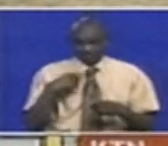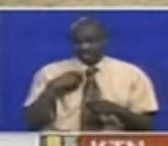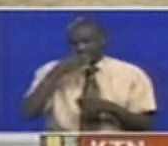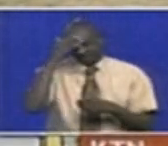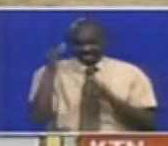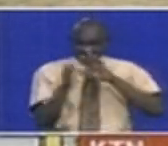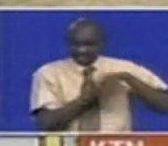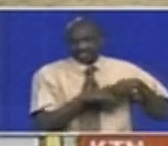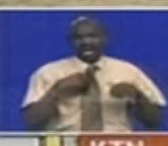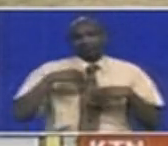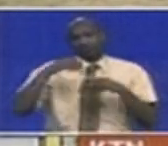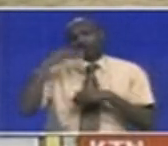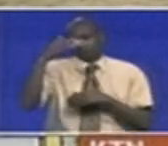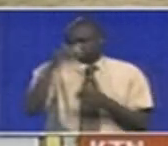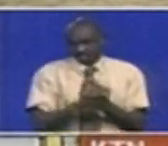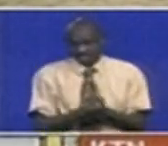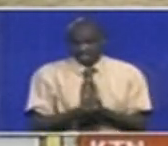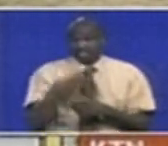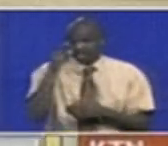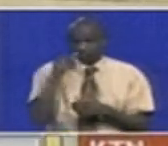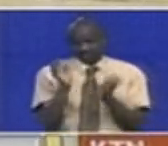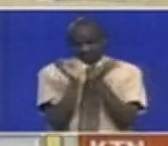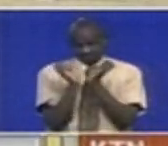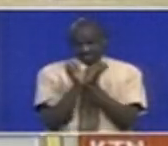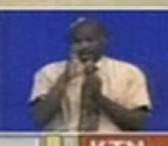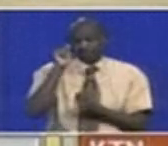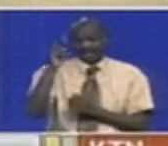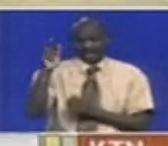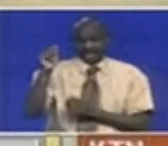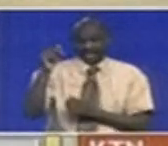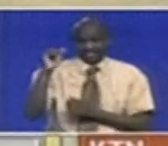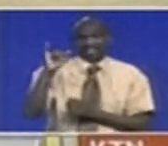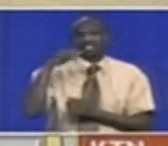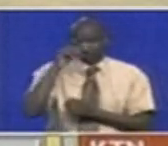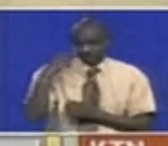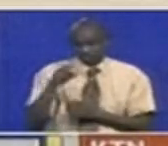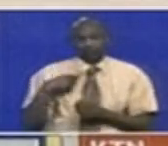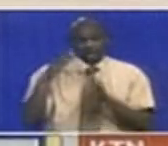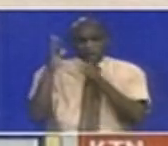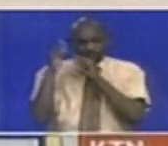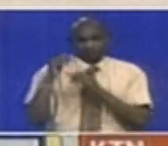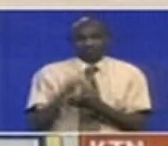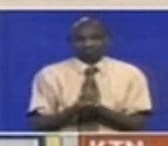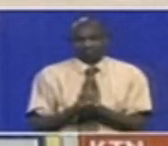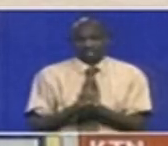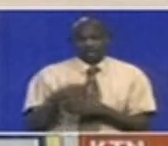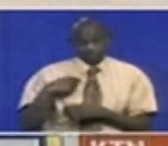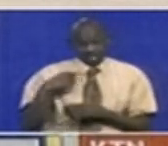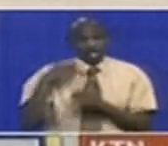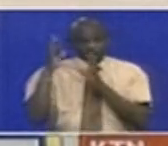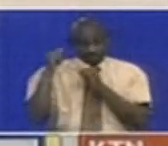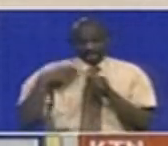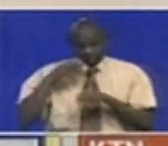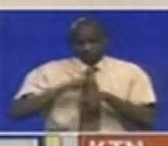Bandari itaikaribisha Thika United katika uga wao wa Mbaraki siku ya Jumamosi wakiwa na wingi wa matumaini. Nafikiri tuko katika njia ya